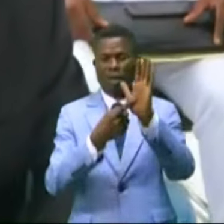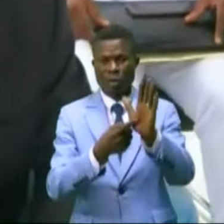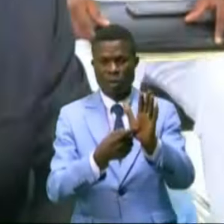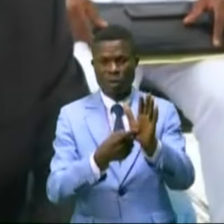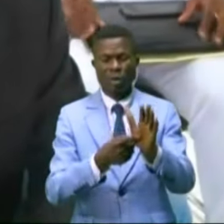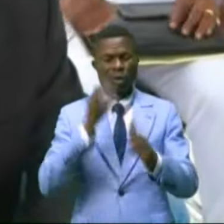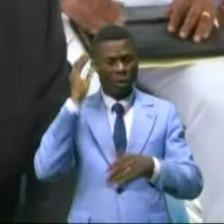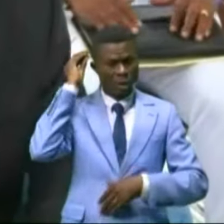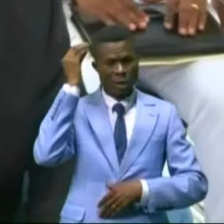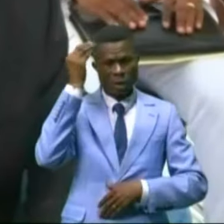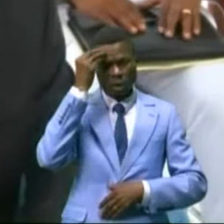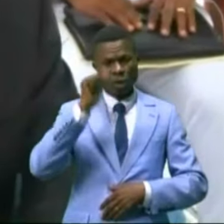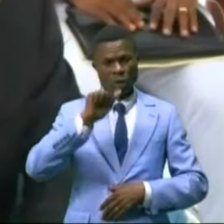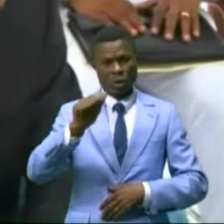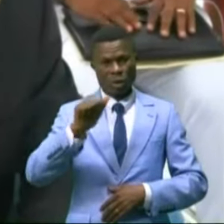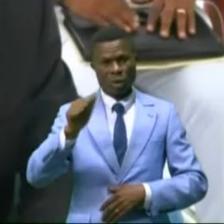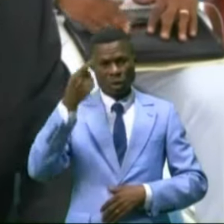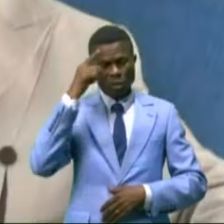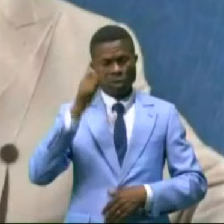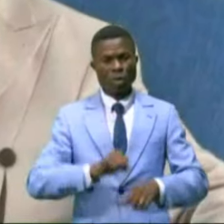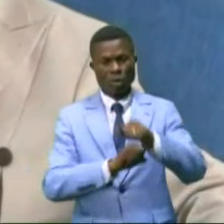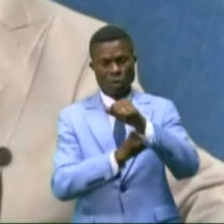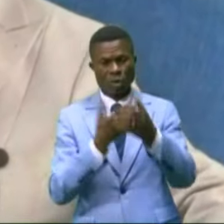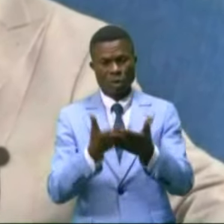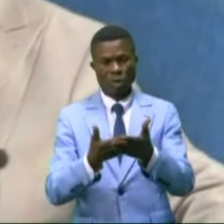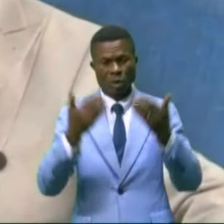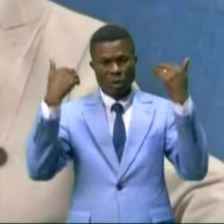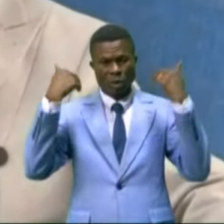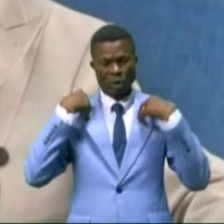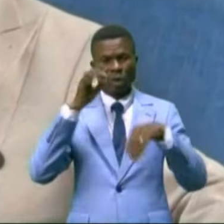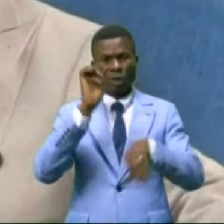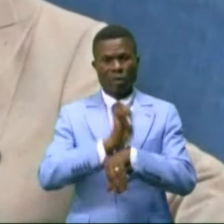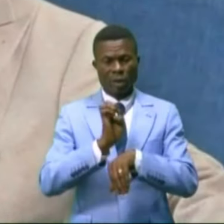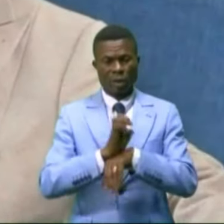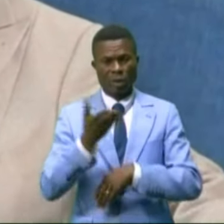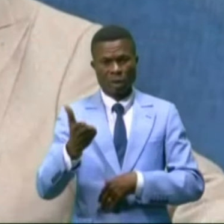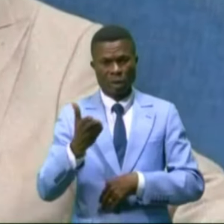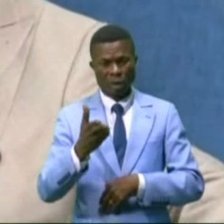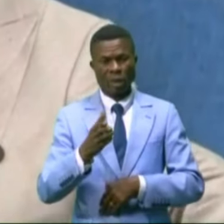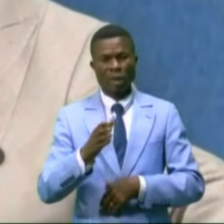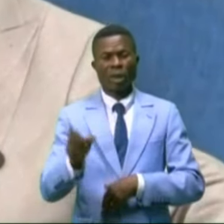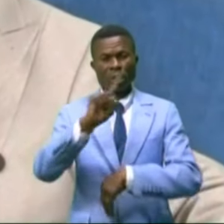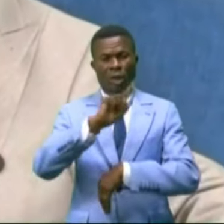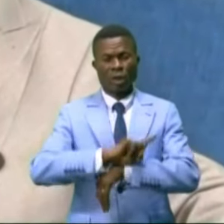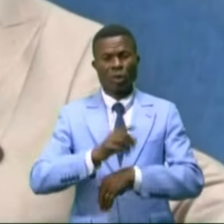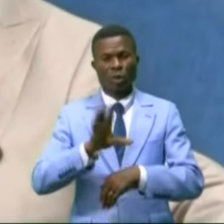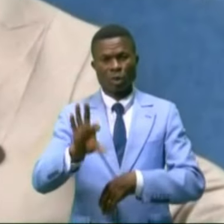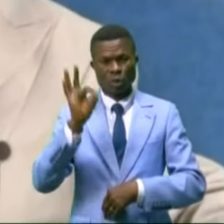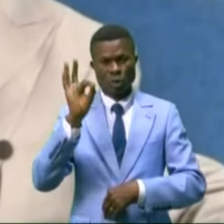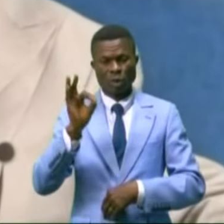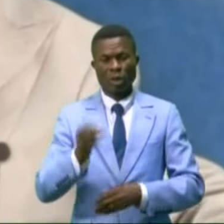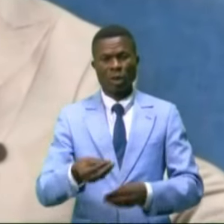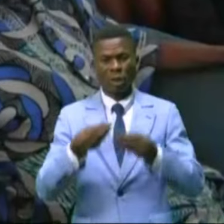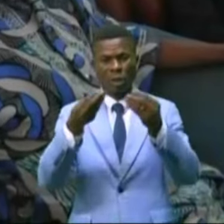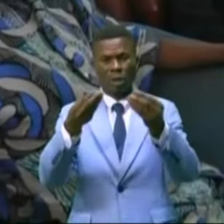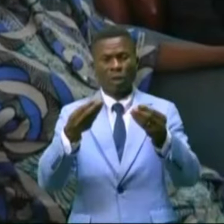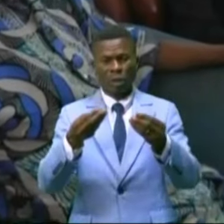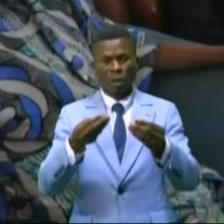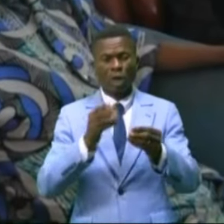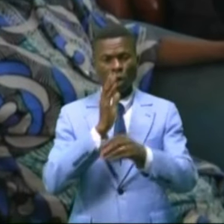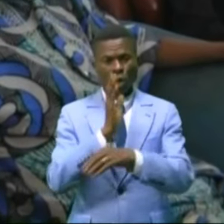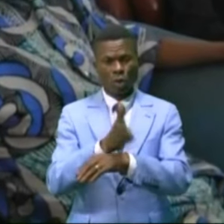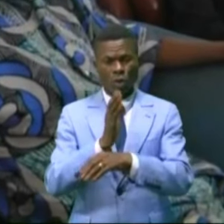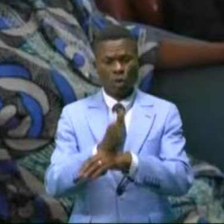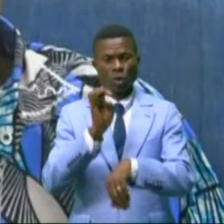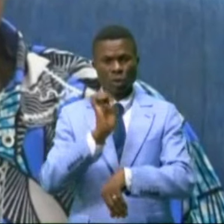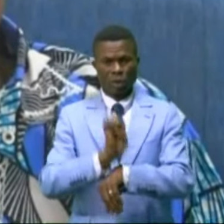sa reconnaissance personnel pour leur soutien les chefs des confessions religieuses ont profité de cette occasion pour lui donner quelques orientations